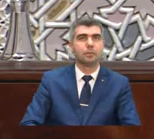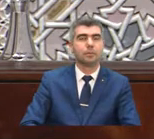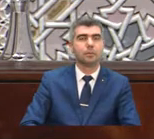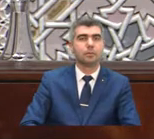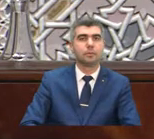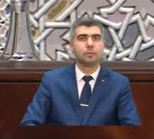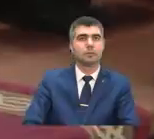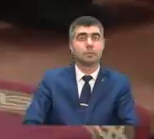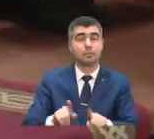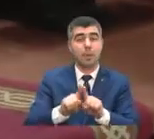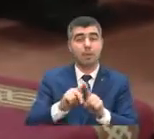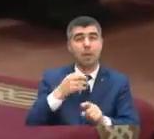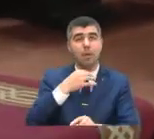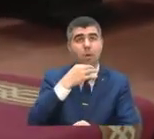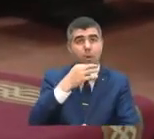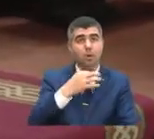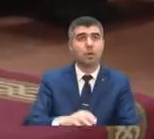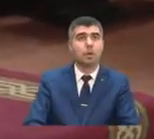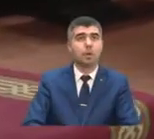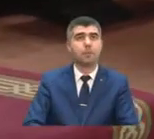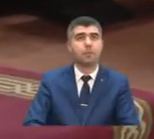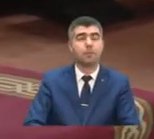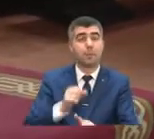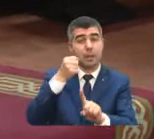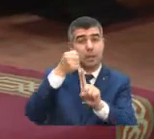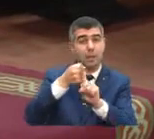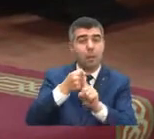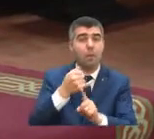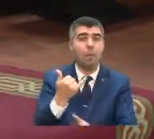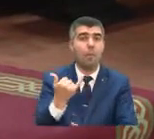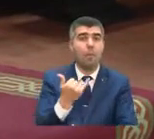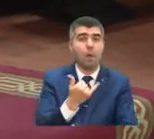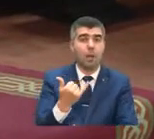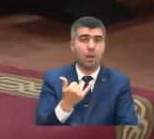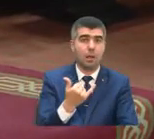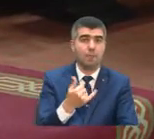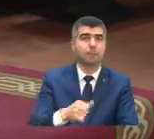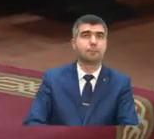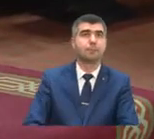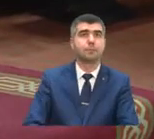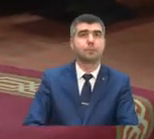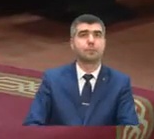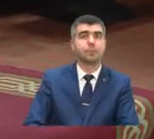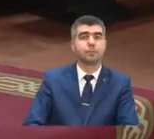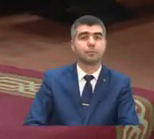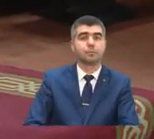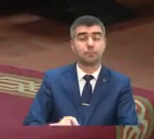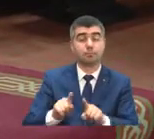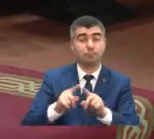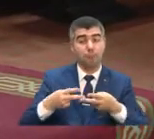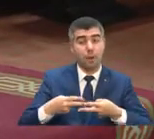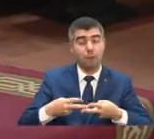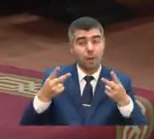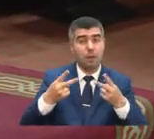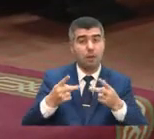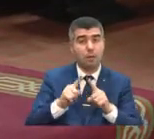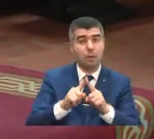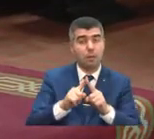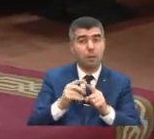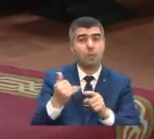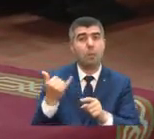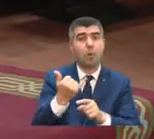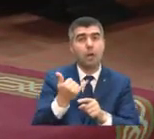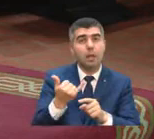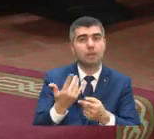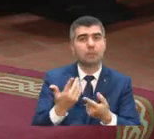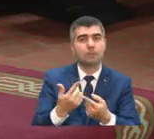كيف قلت هذا ورش مهم ومهم مهم جدا، لأنه كيفتح آفاق مهمة للاستثمار في